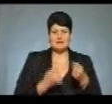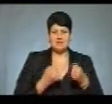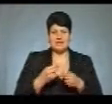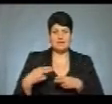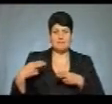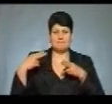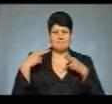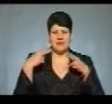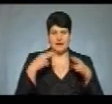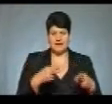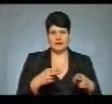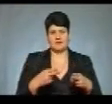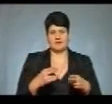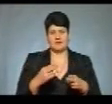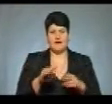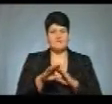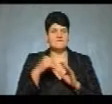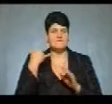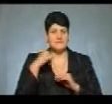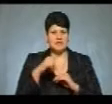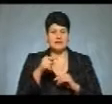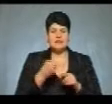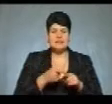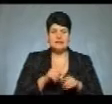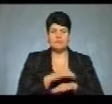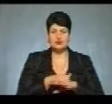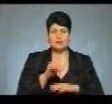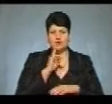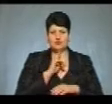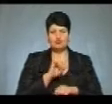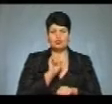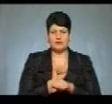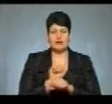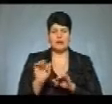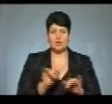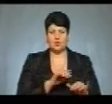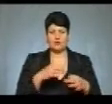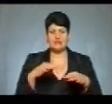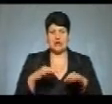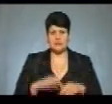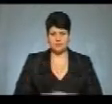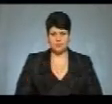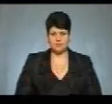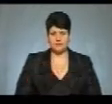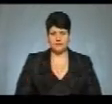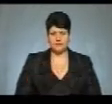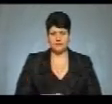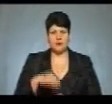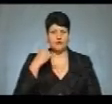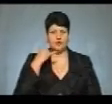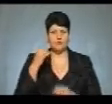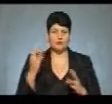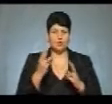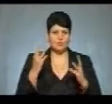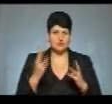пожежно-рятувальної служби області Андрій Брик. На даній вулиці тимчасово перекрили рух транспорту. Повідомлення про пожежу